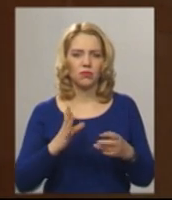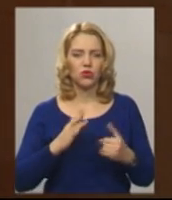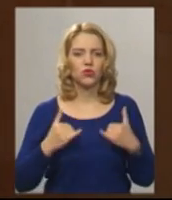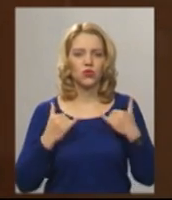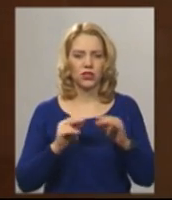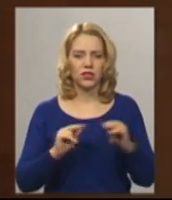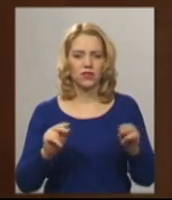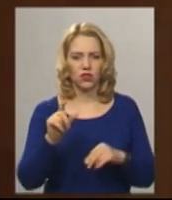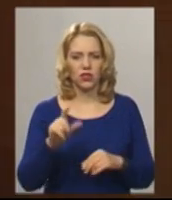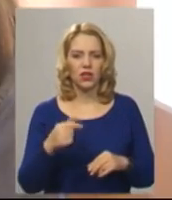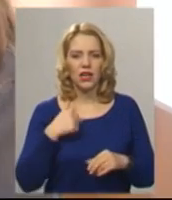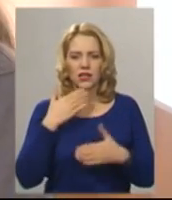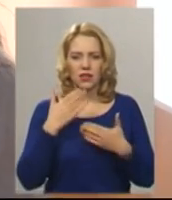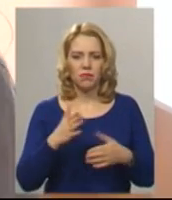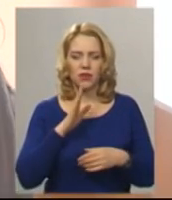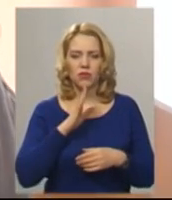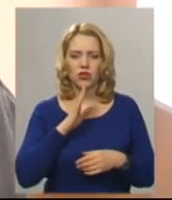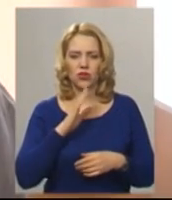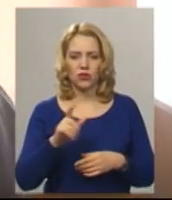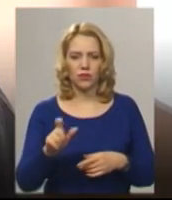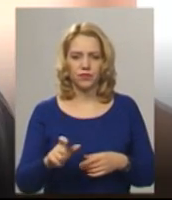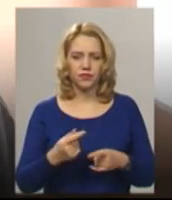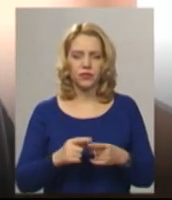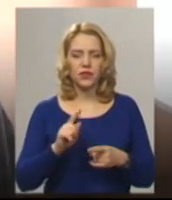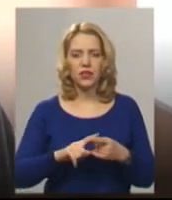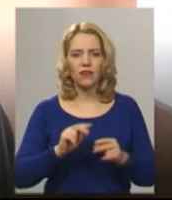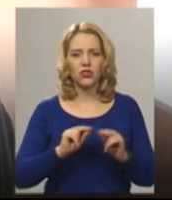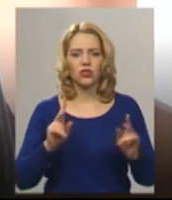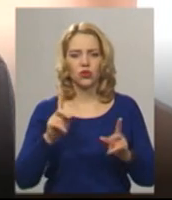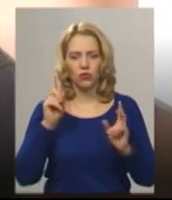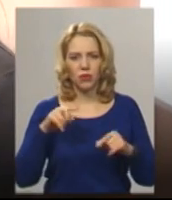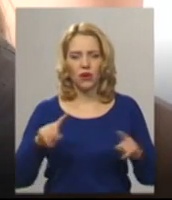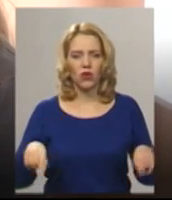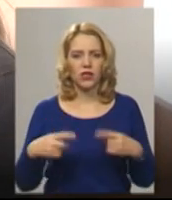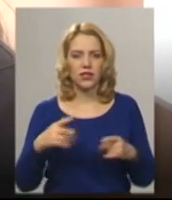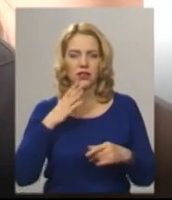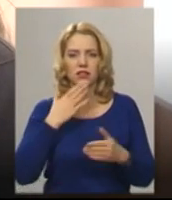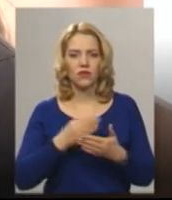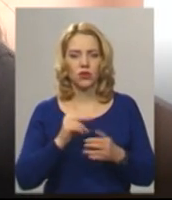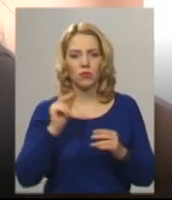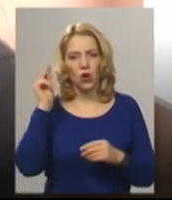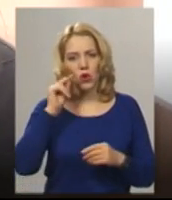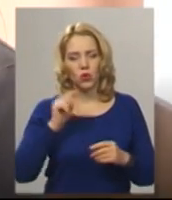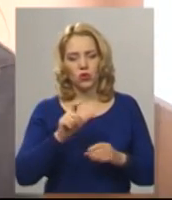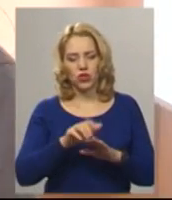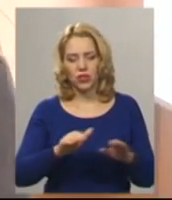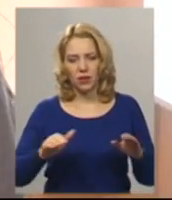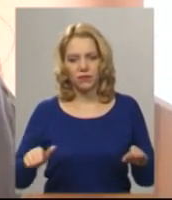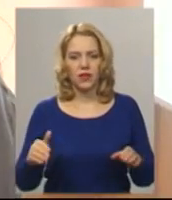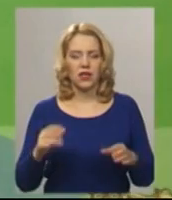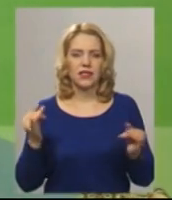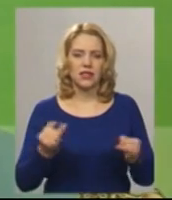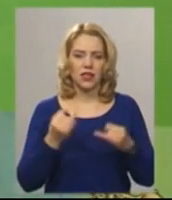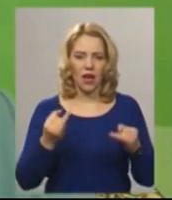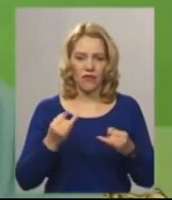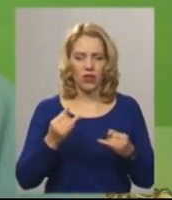вчитель, запитуємо ученицю гімназії. Це вчитель, який вміє організувати своїм учням цікавий урок, вміє організувати нам